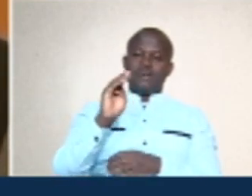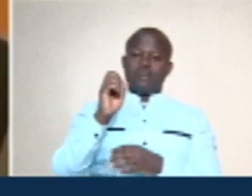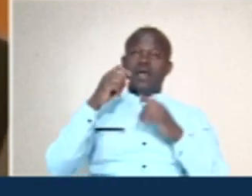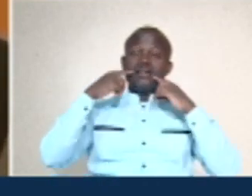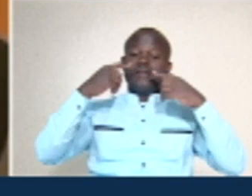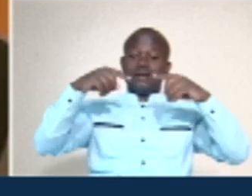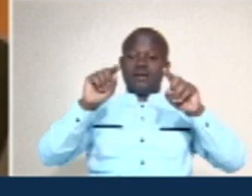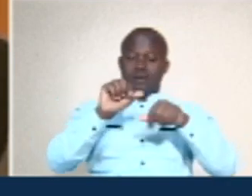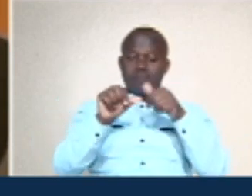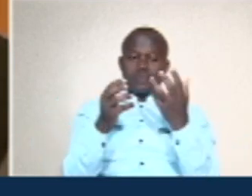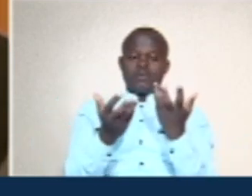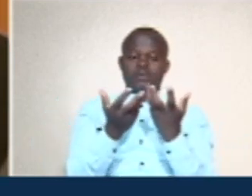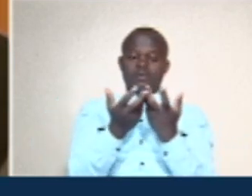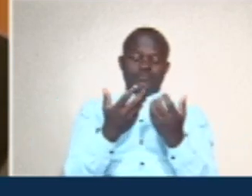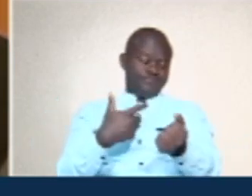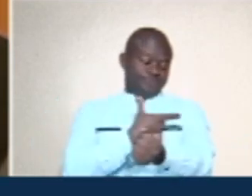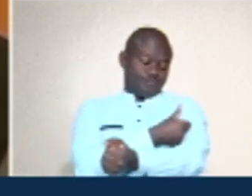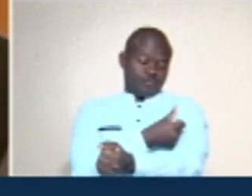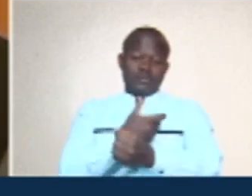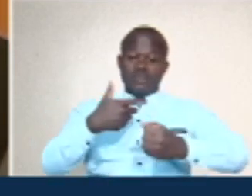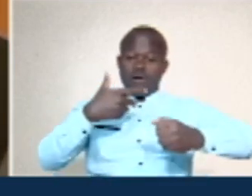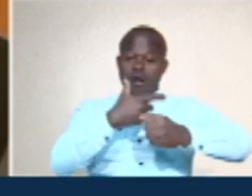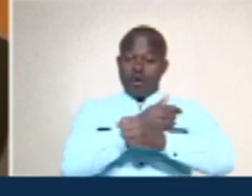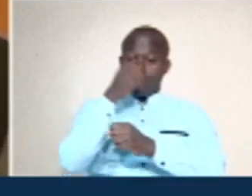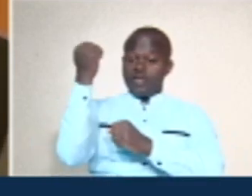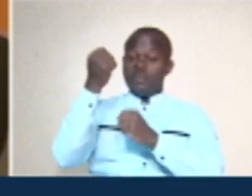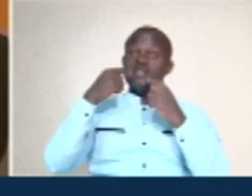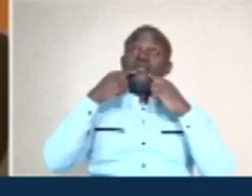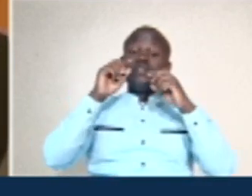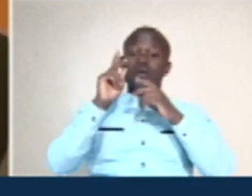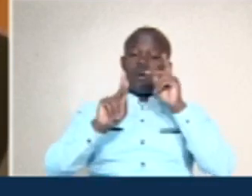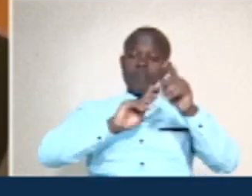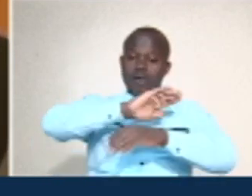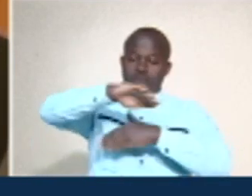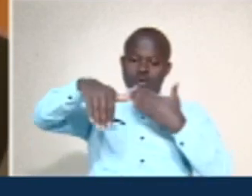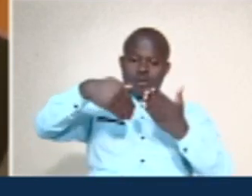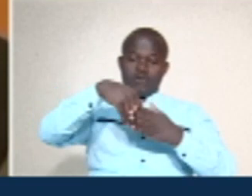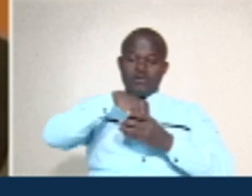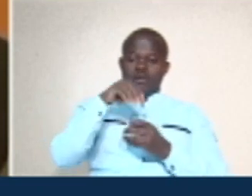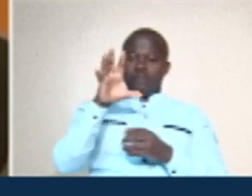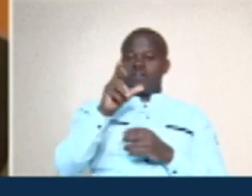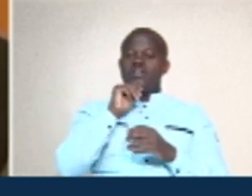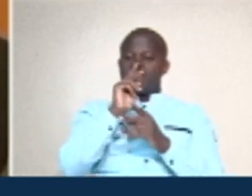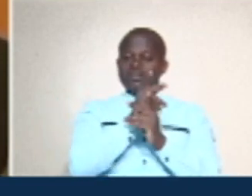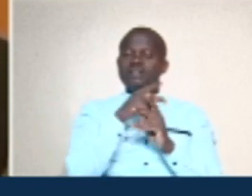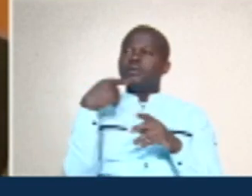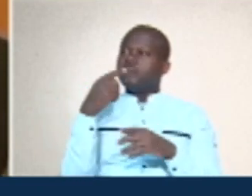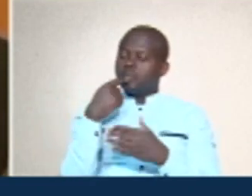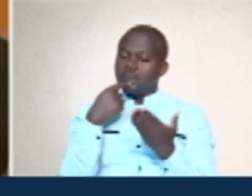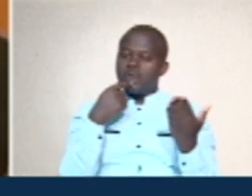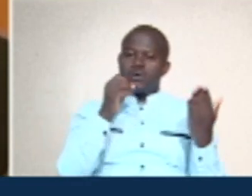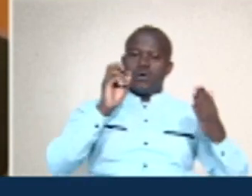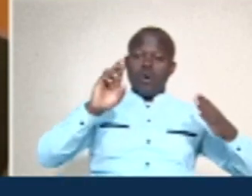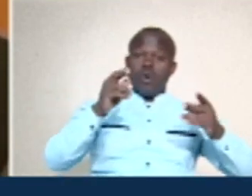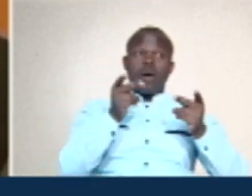byerekeye inkingo aho imihigo ivuga ko abantu bose muri Afurika hatitaye kubo aribo cyangwa